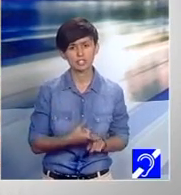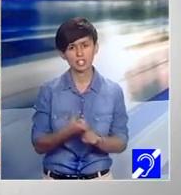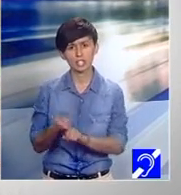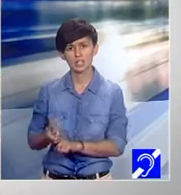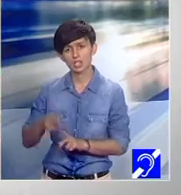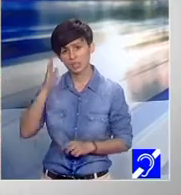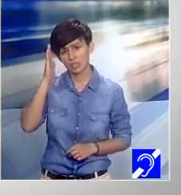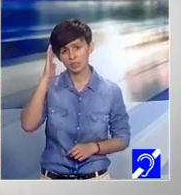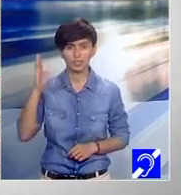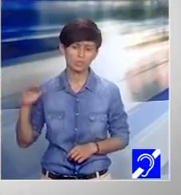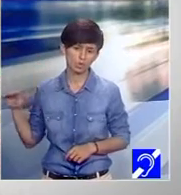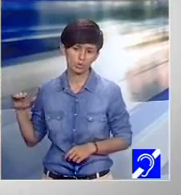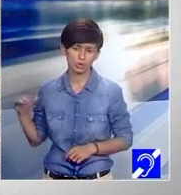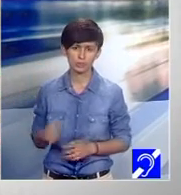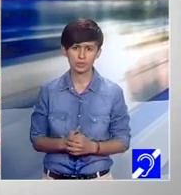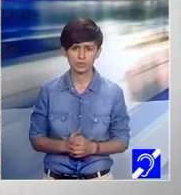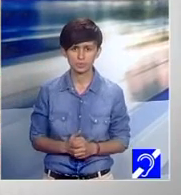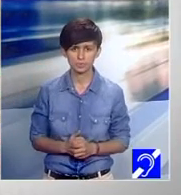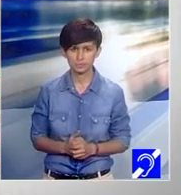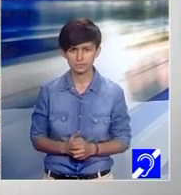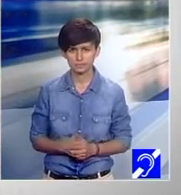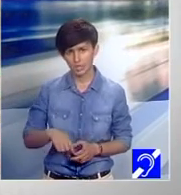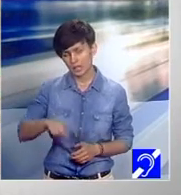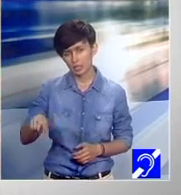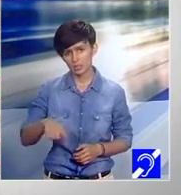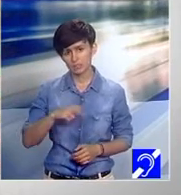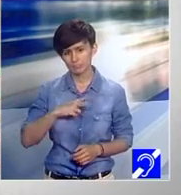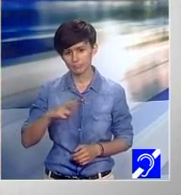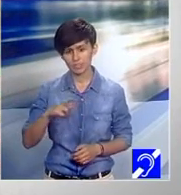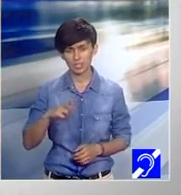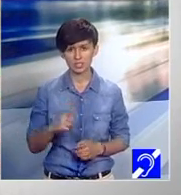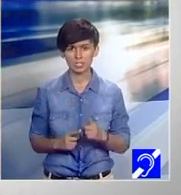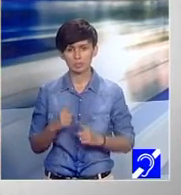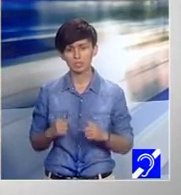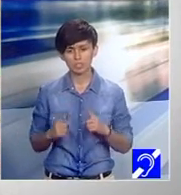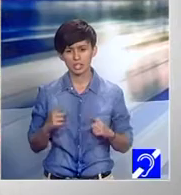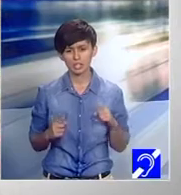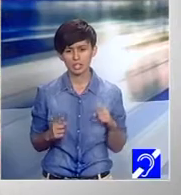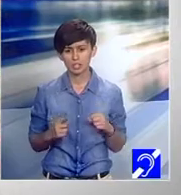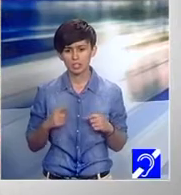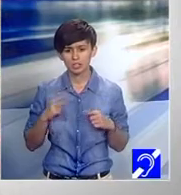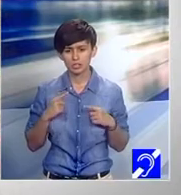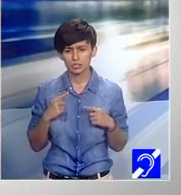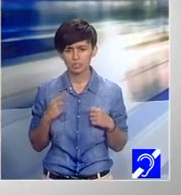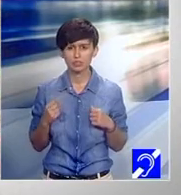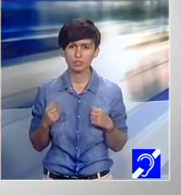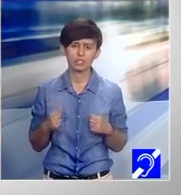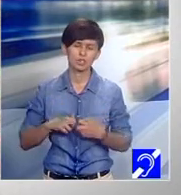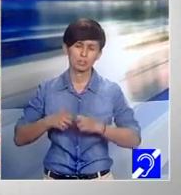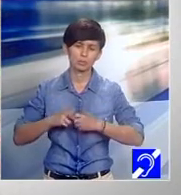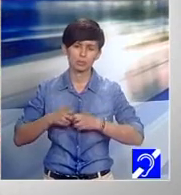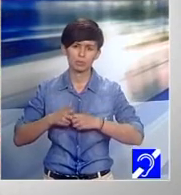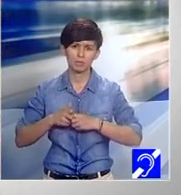copil. Și trecem, dar ne riscăm, pentru că la un moment dat, dacă se pune o problemă de malpraxis sau